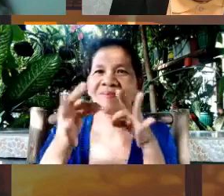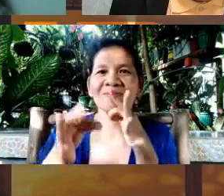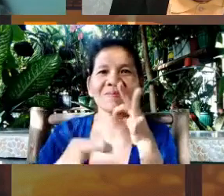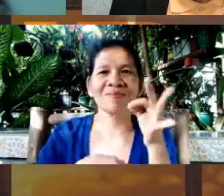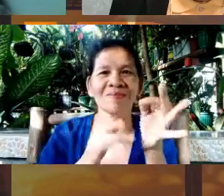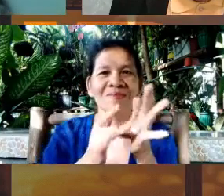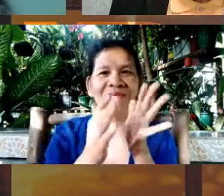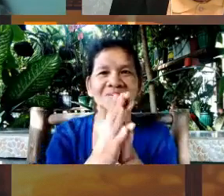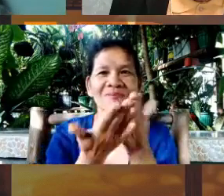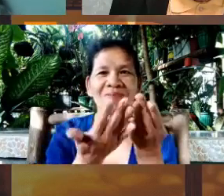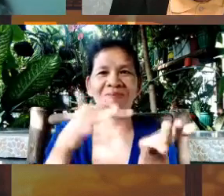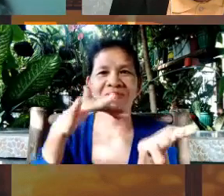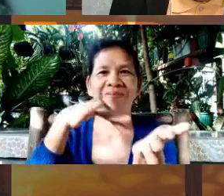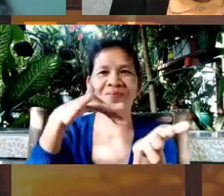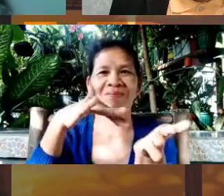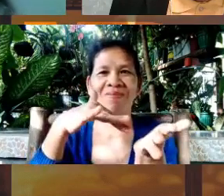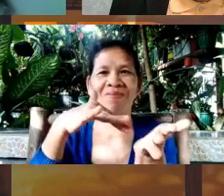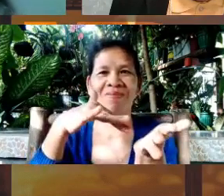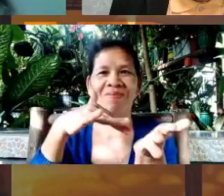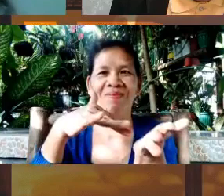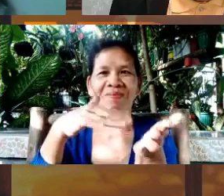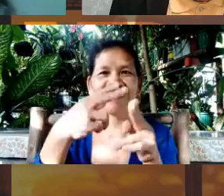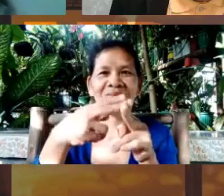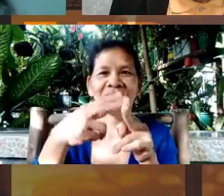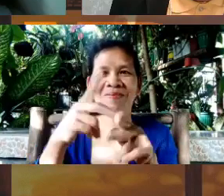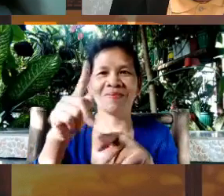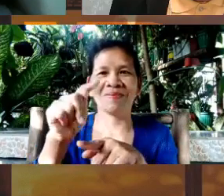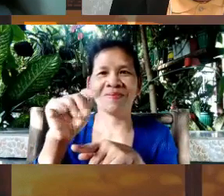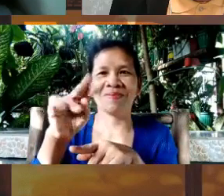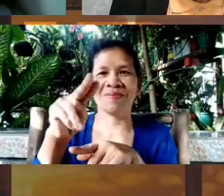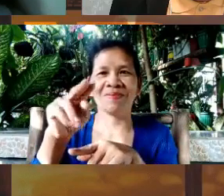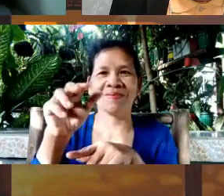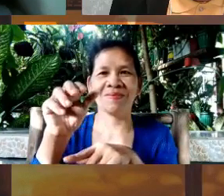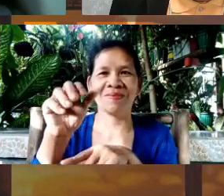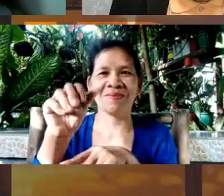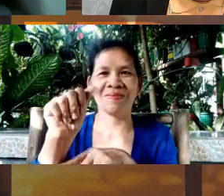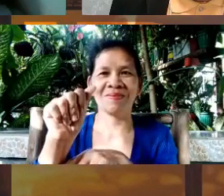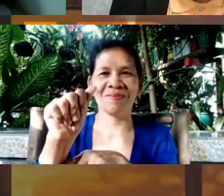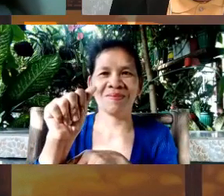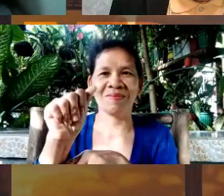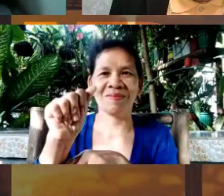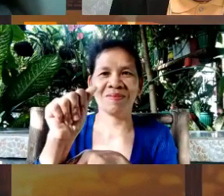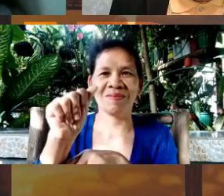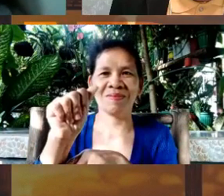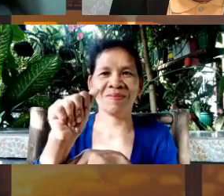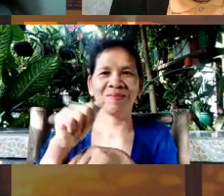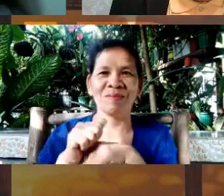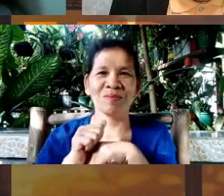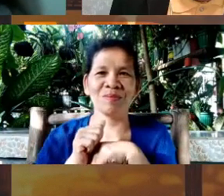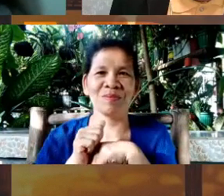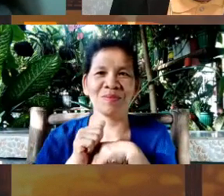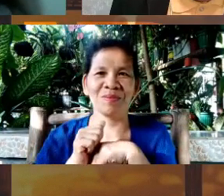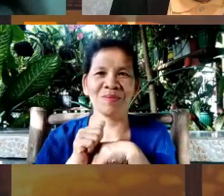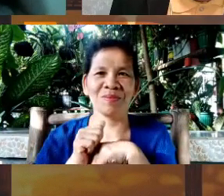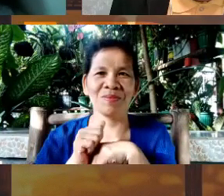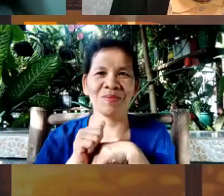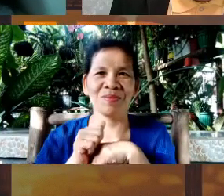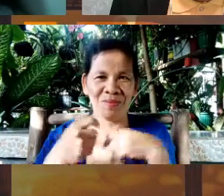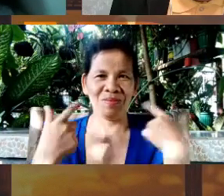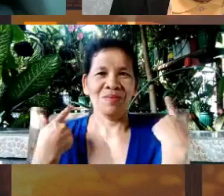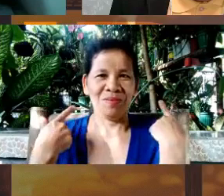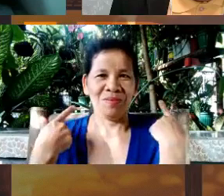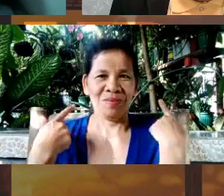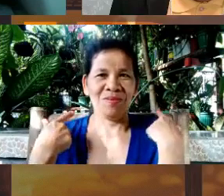taga Cavite, si Tina Jenniken. Yan po ay live Bible study po ginagawa natin